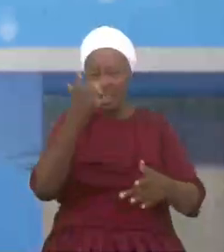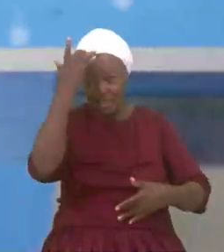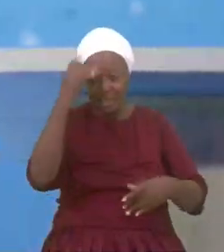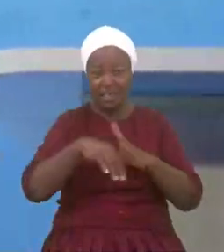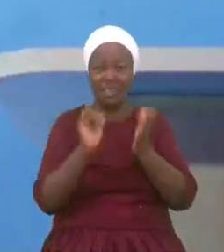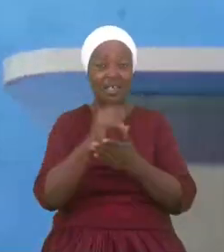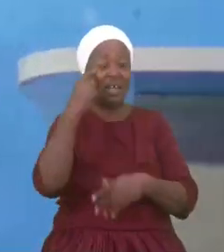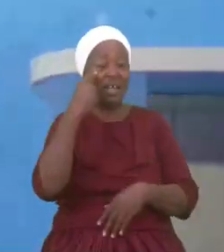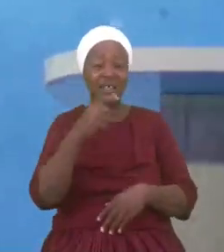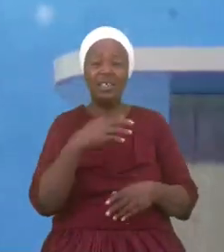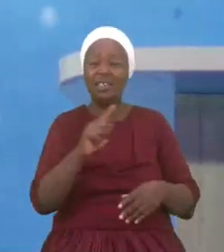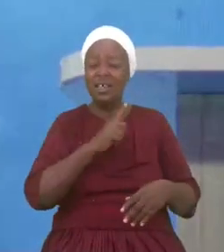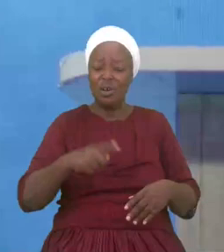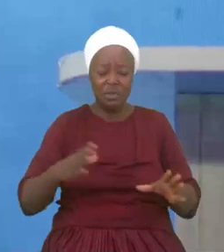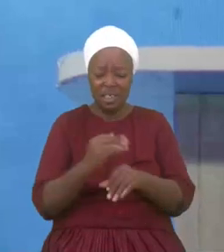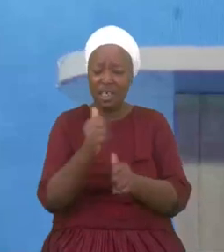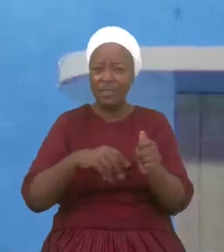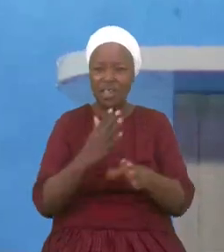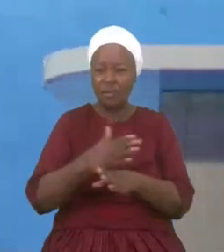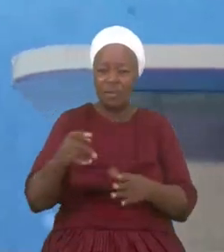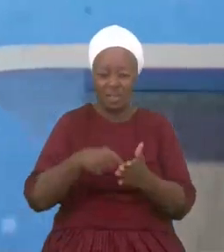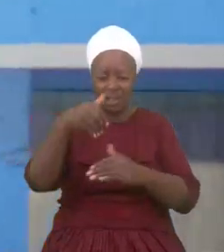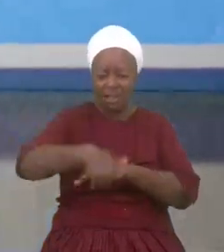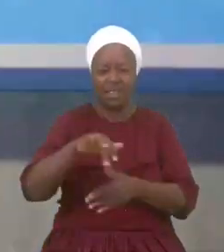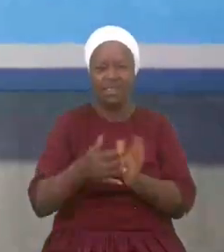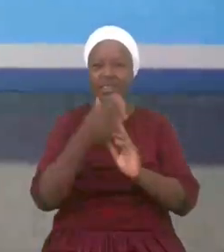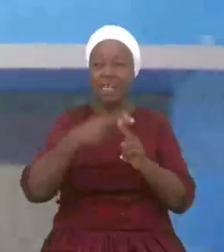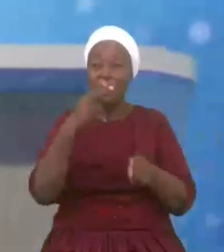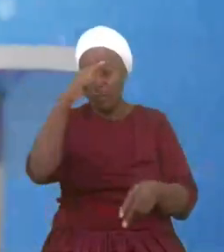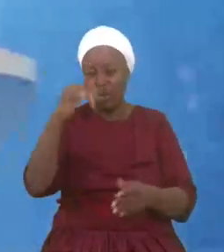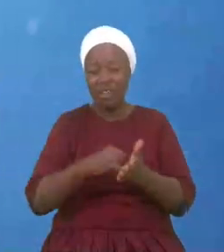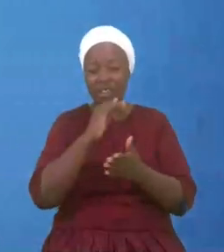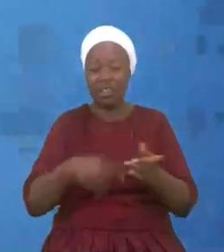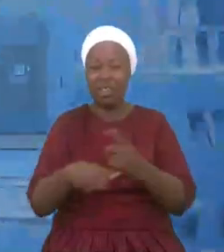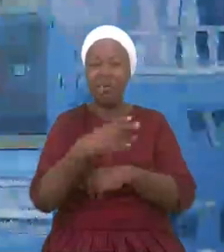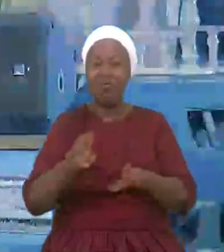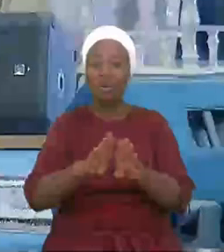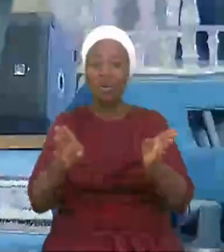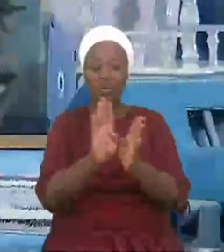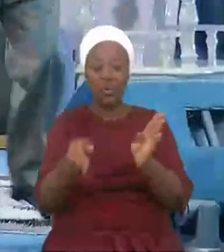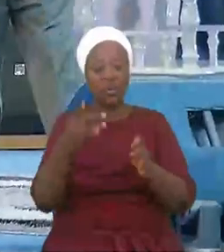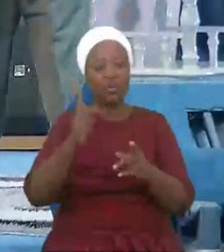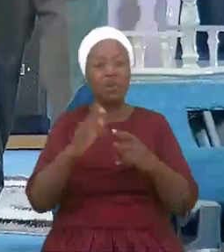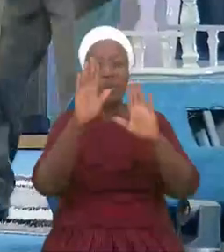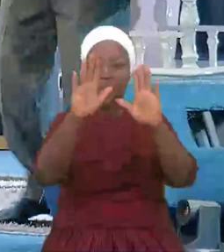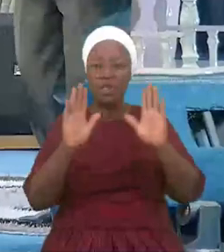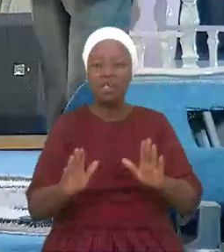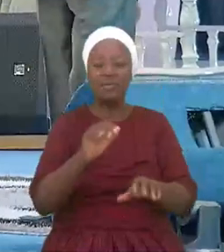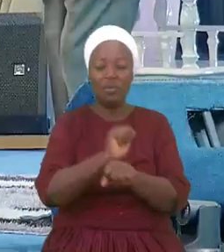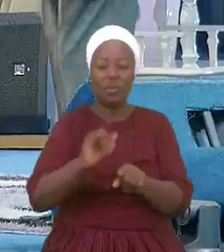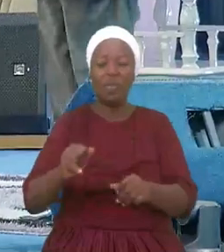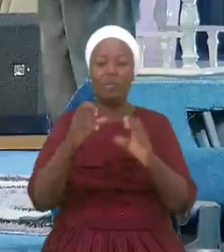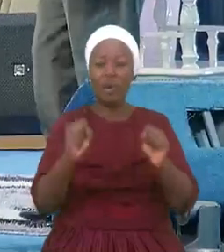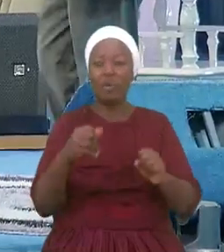va disparaître le glaucome va disparaître les yeux floues tout ce qui rend le